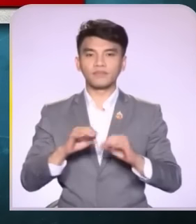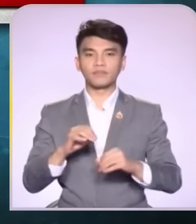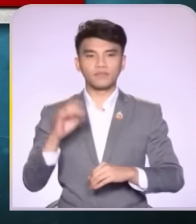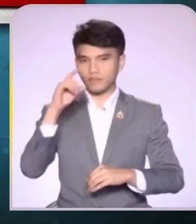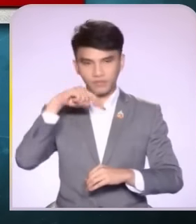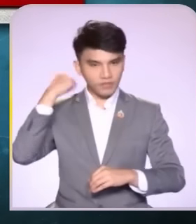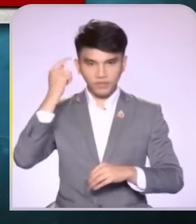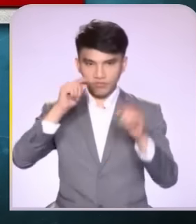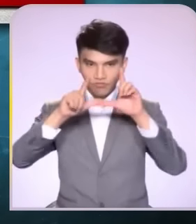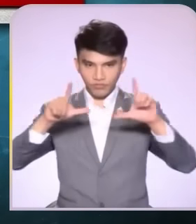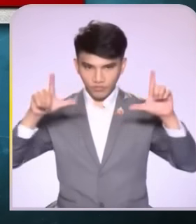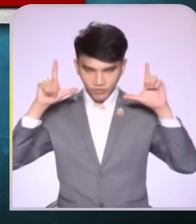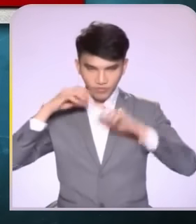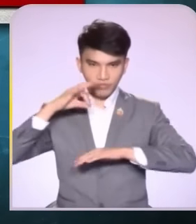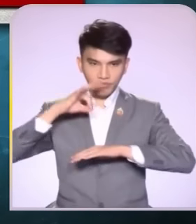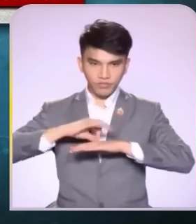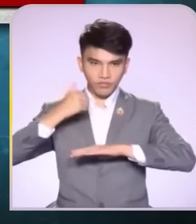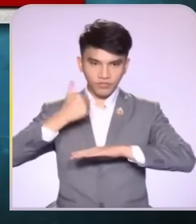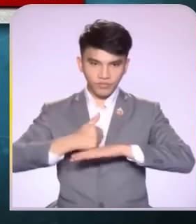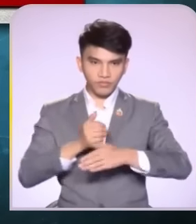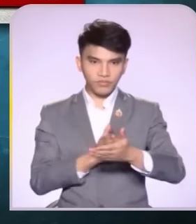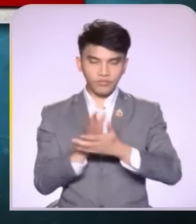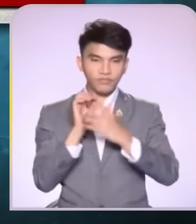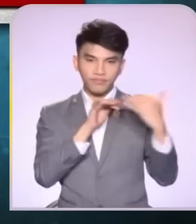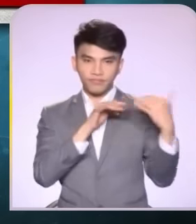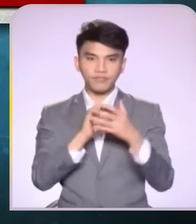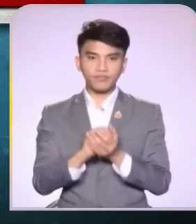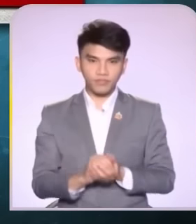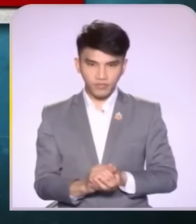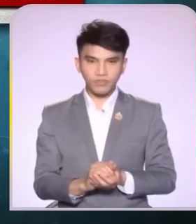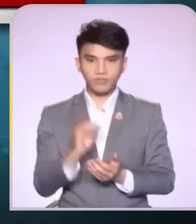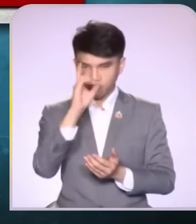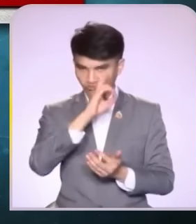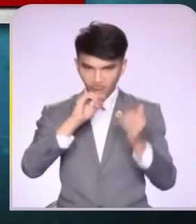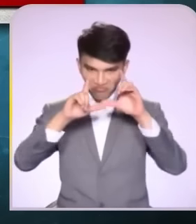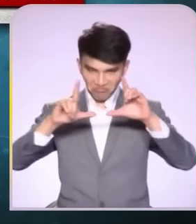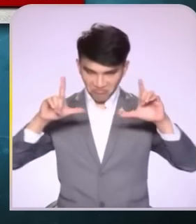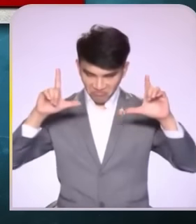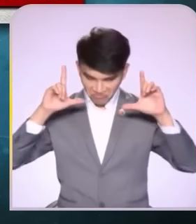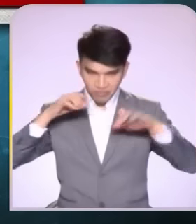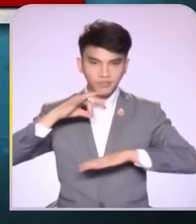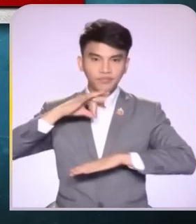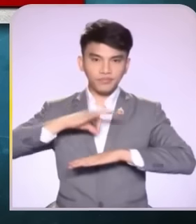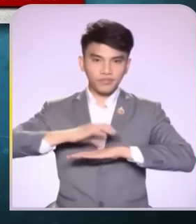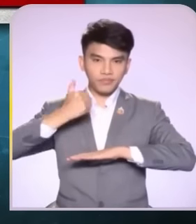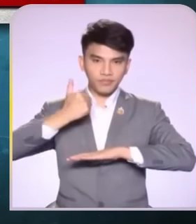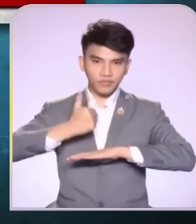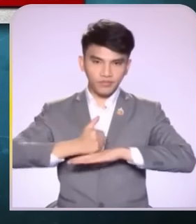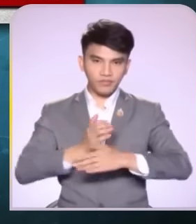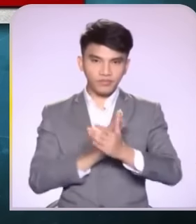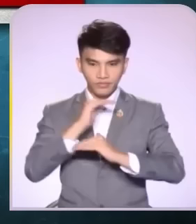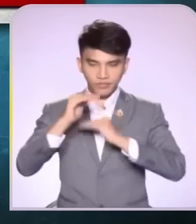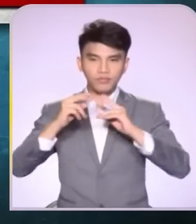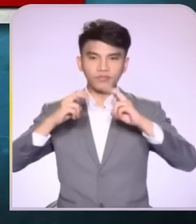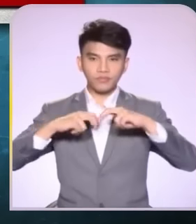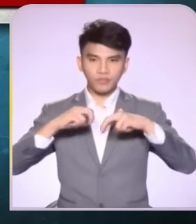นนางเอกสาวชื่อดังรับตำแหน่งผู้อำนวยการฝ่ายสื่อสารองค์กรอดีตพระเอกชื่อดังระดับตำนานรับตำแหน่งเป็นผู้อำนวยการฝ่ายพัฒน